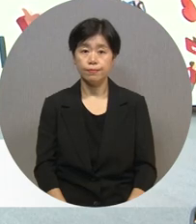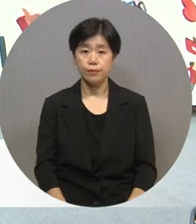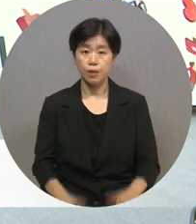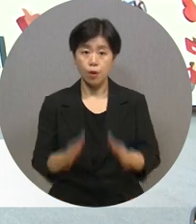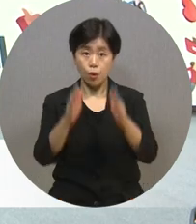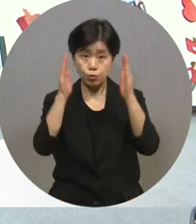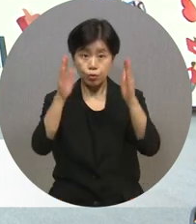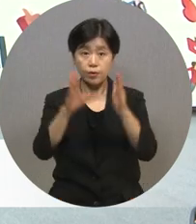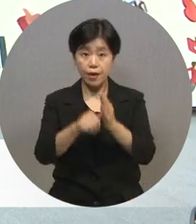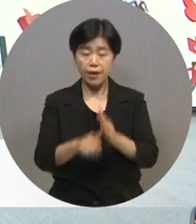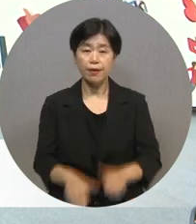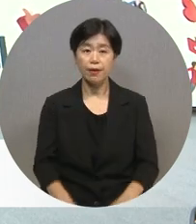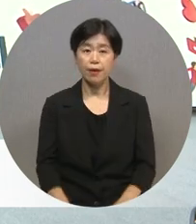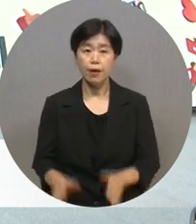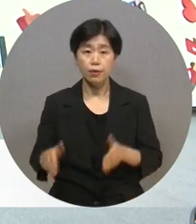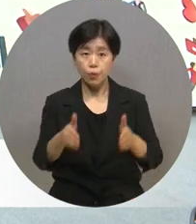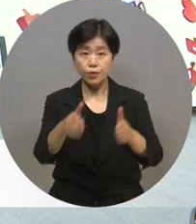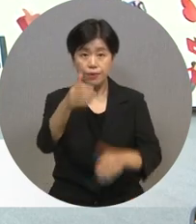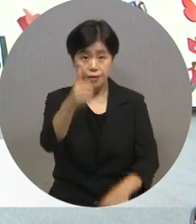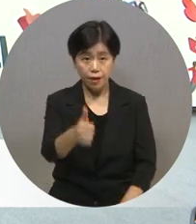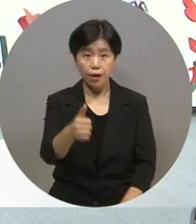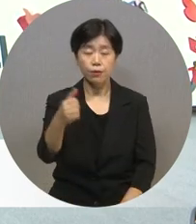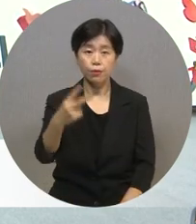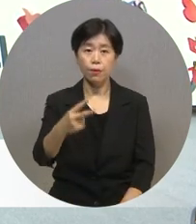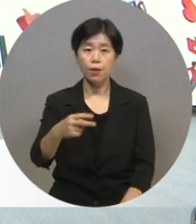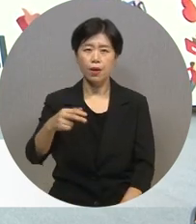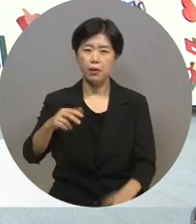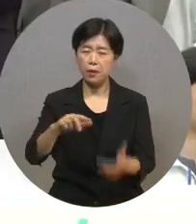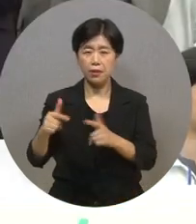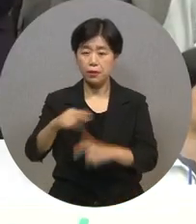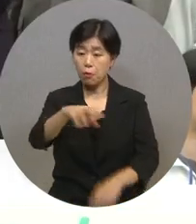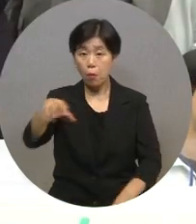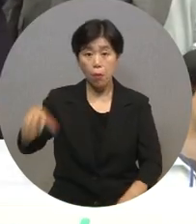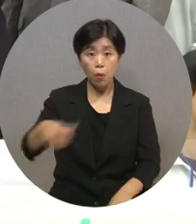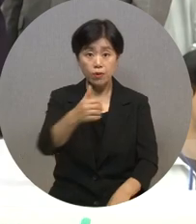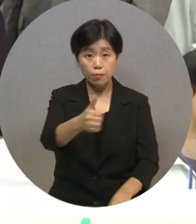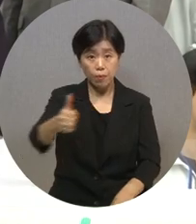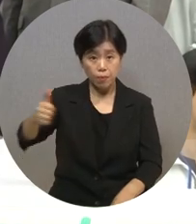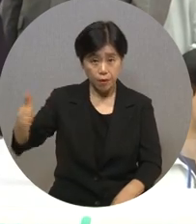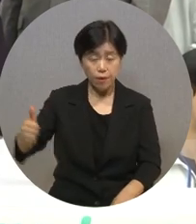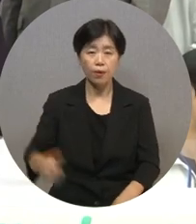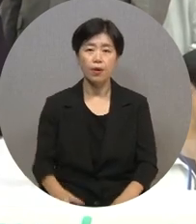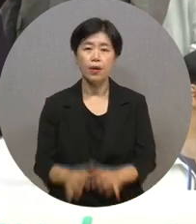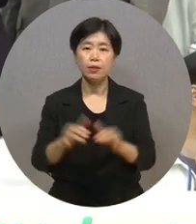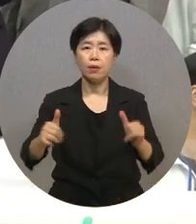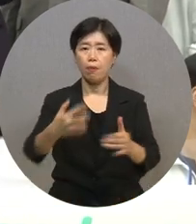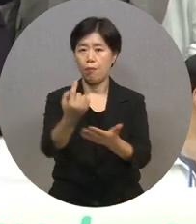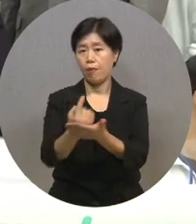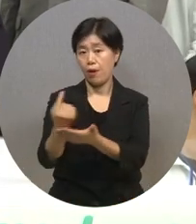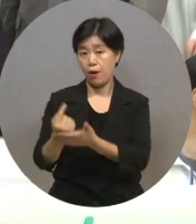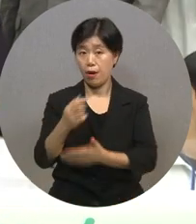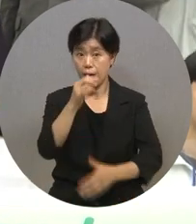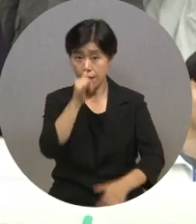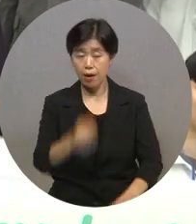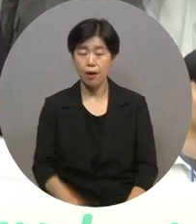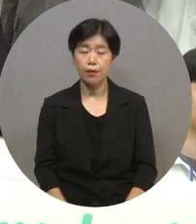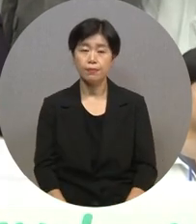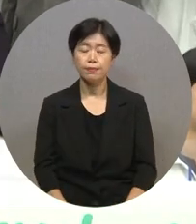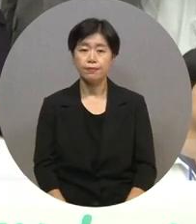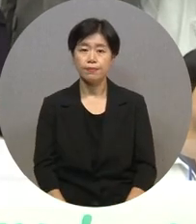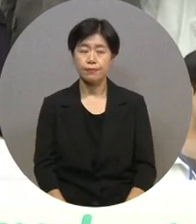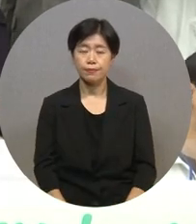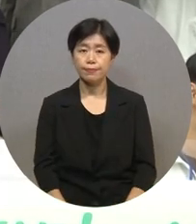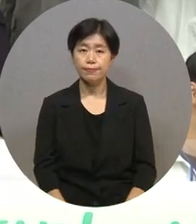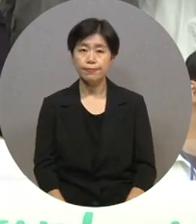개강식은 김영록 전남도지사와 김성 장흥군수, 김재승 장흥군의회 의장, 전남도의회